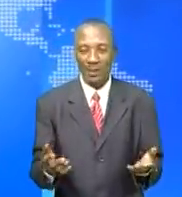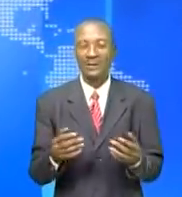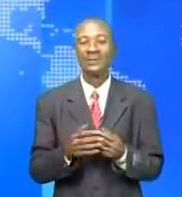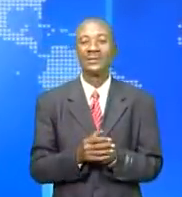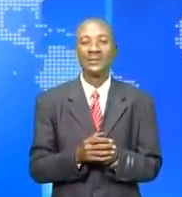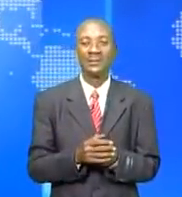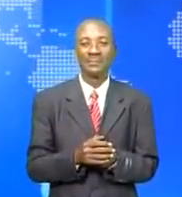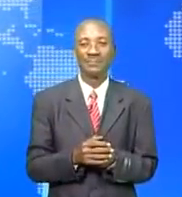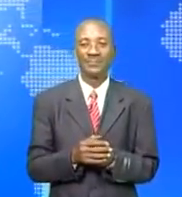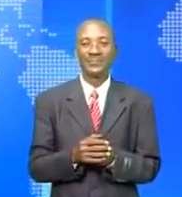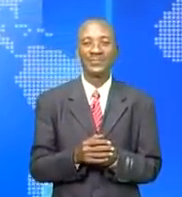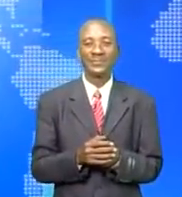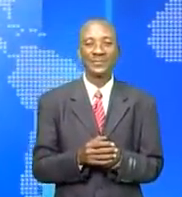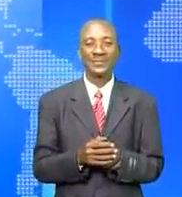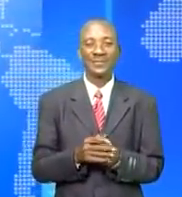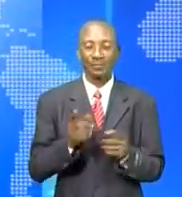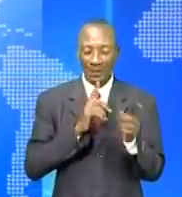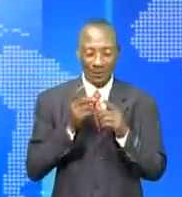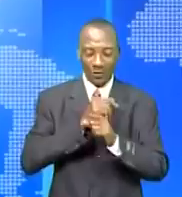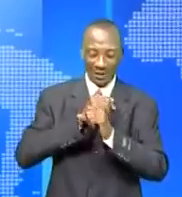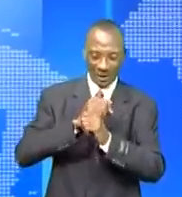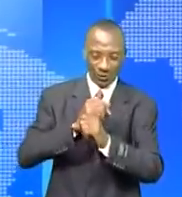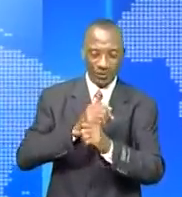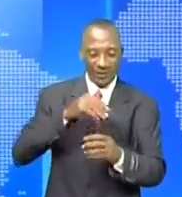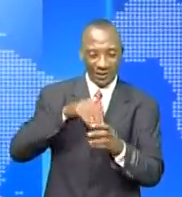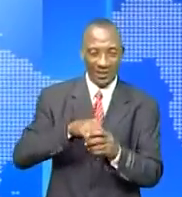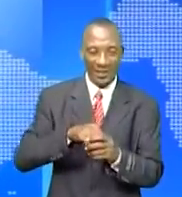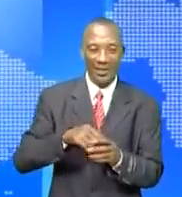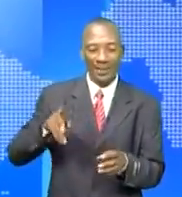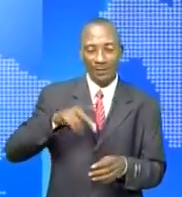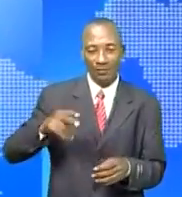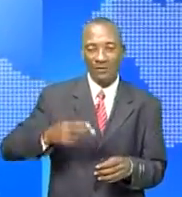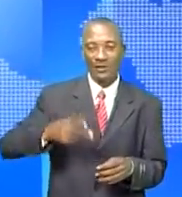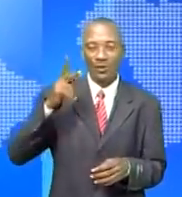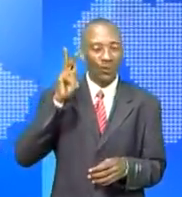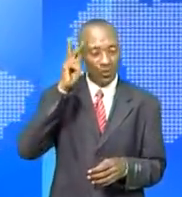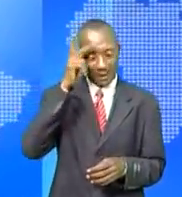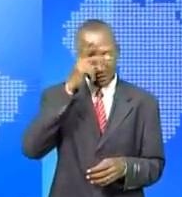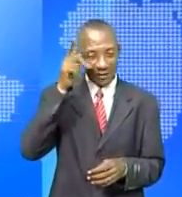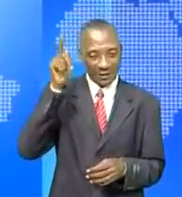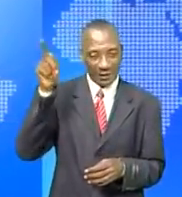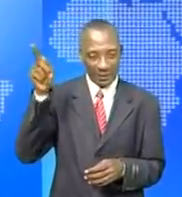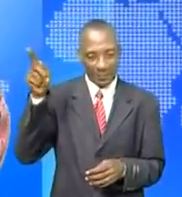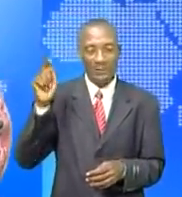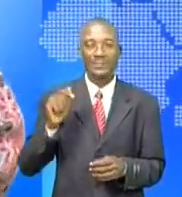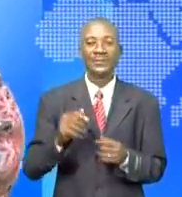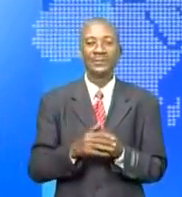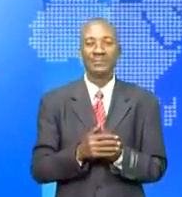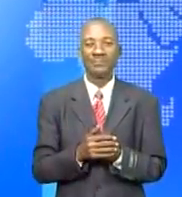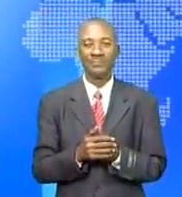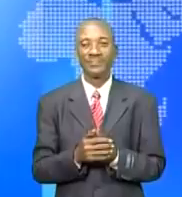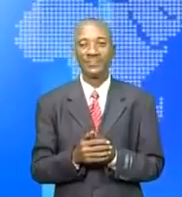l'ordre et la sécurité dans cette partie du pays. Le président de la République a aussi conféré avec le patriarche Gabriel